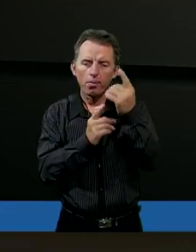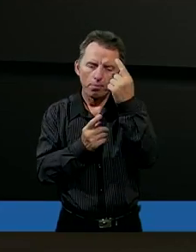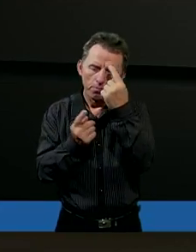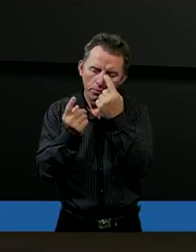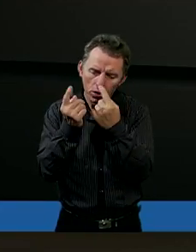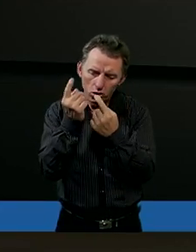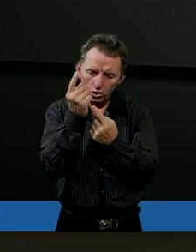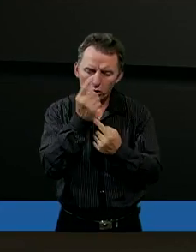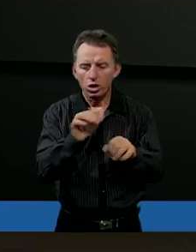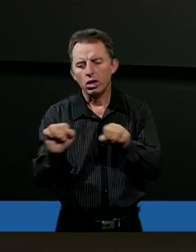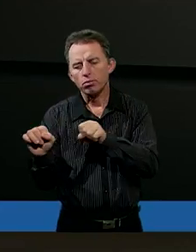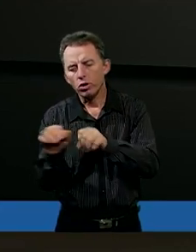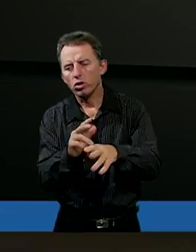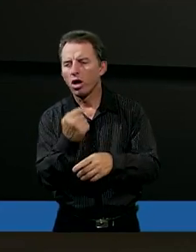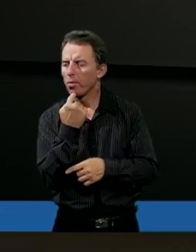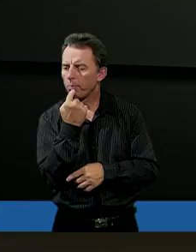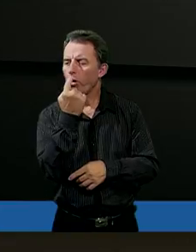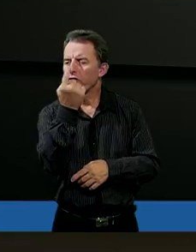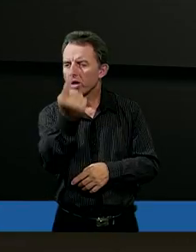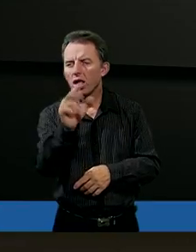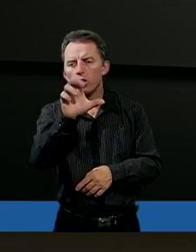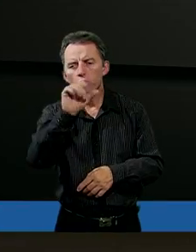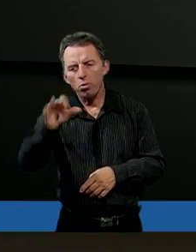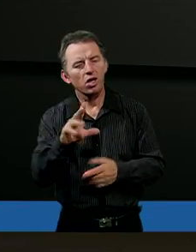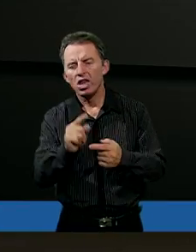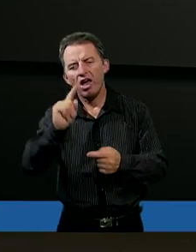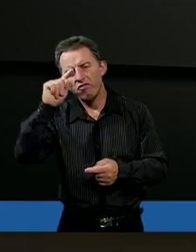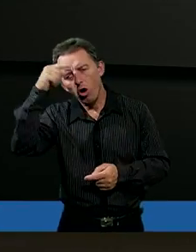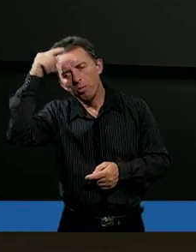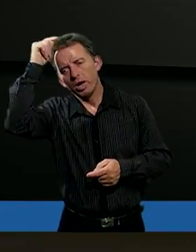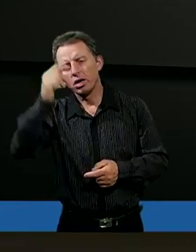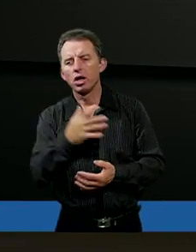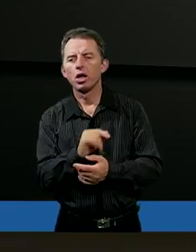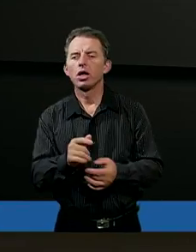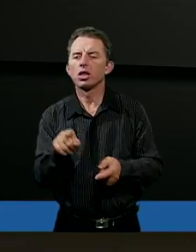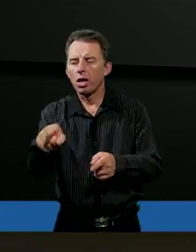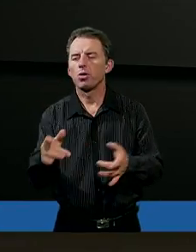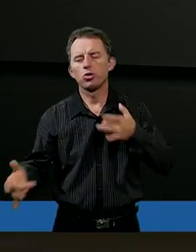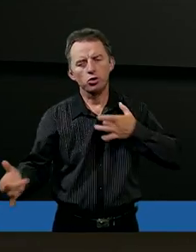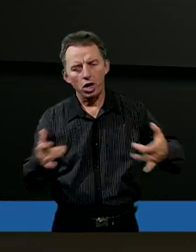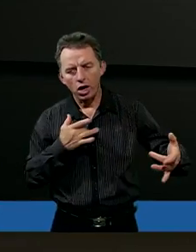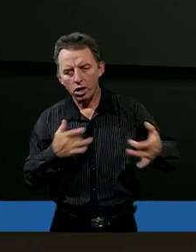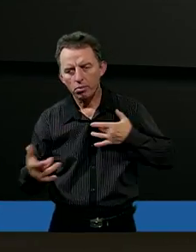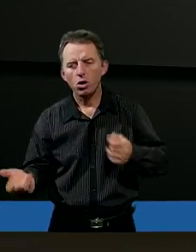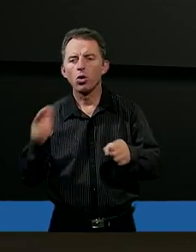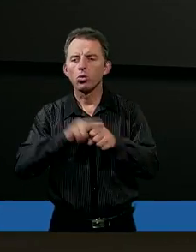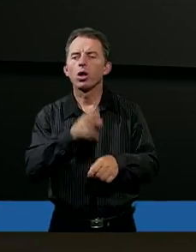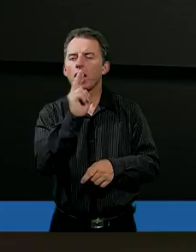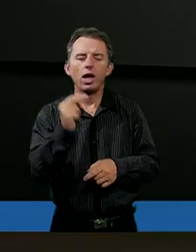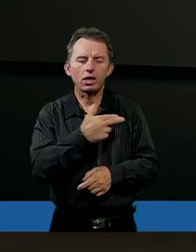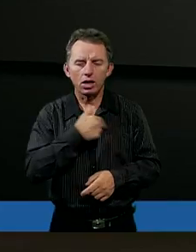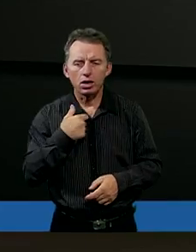myśli, dla sposobu wyrażania się Hioba w tak niewyobrażalnym dla nas cierpieniu, chociaż pewnie każdy z nas